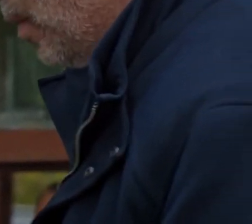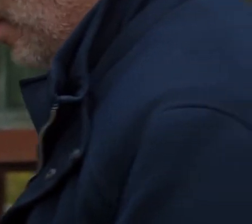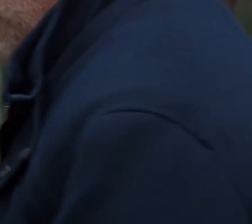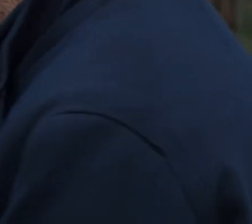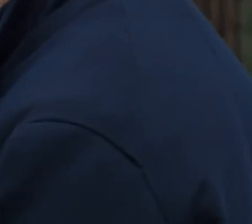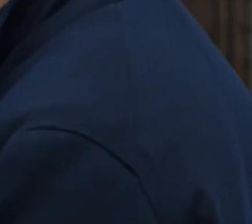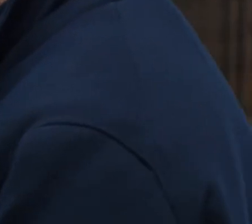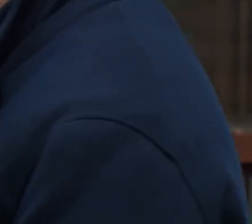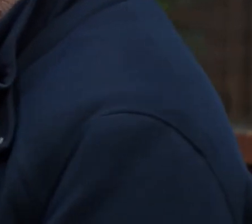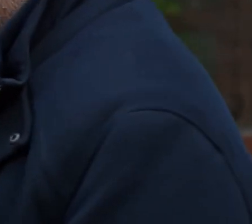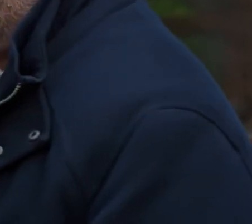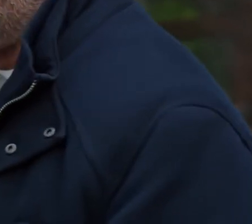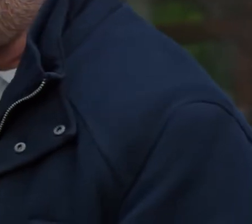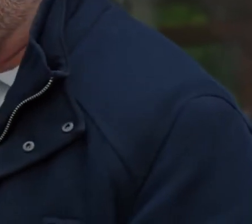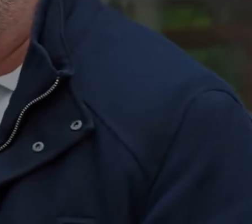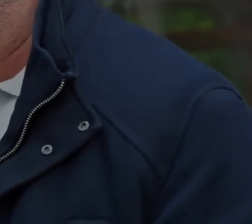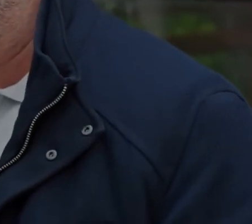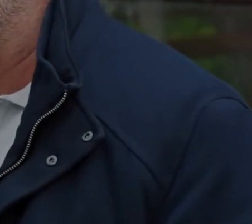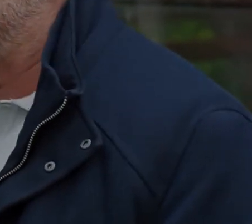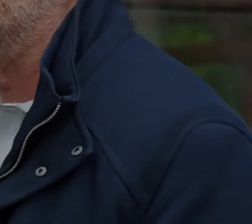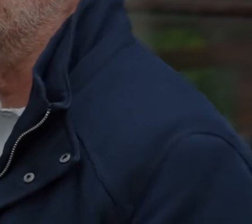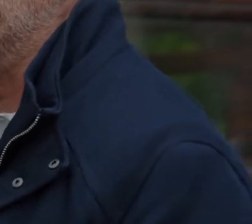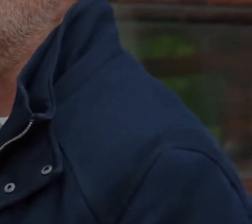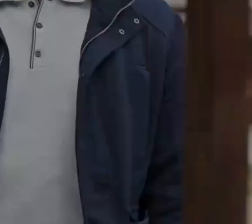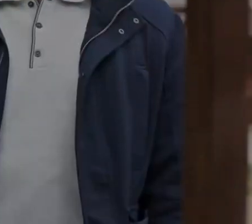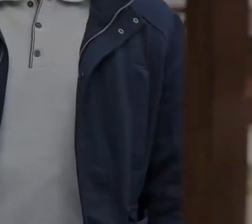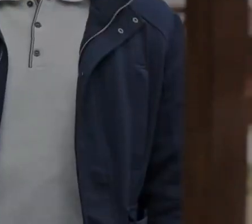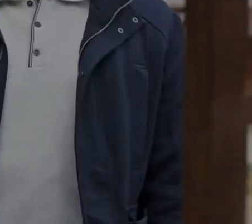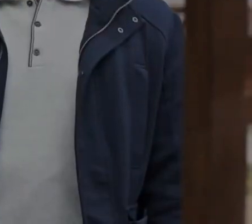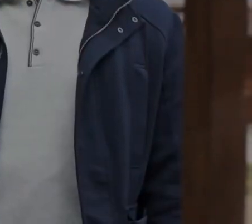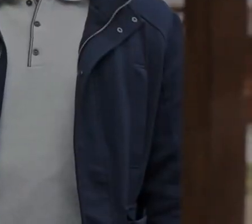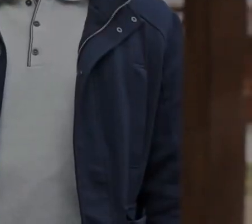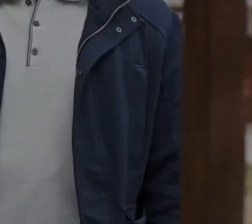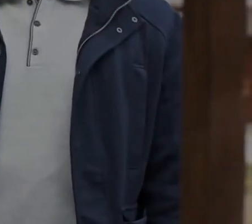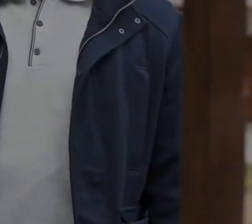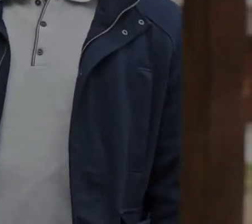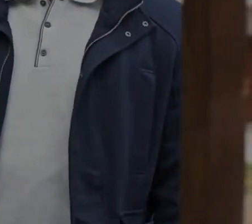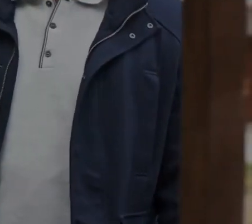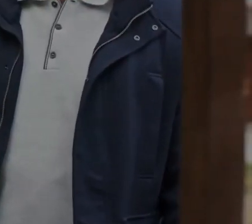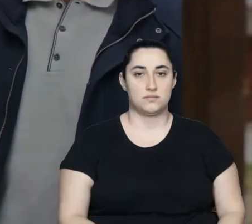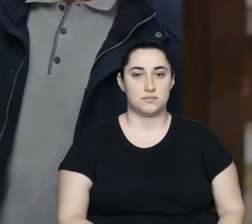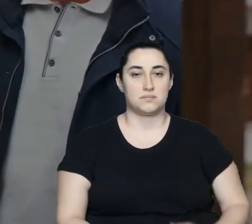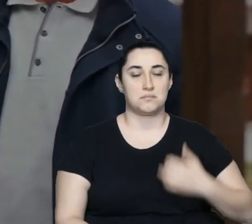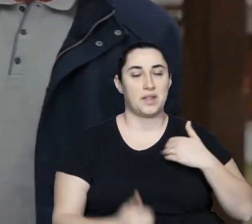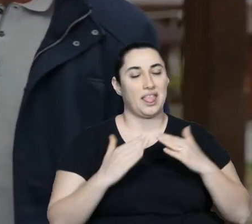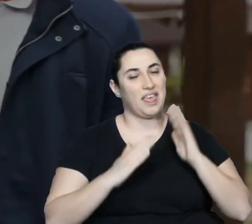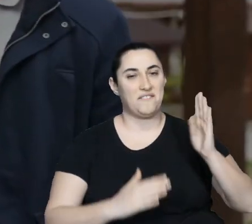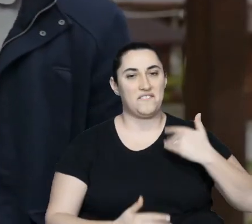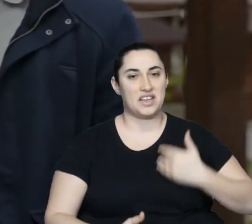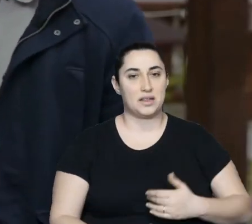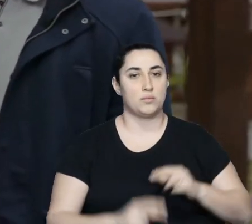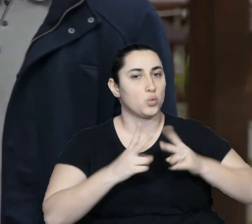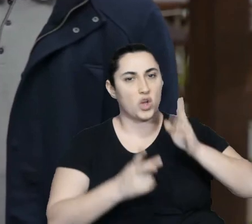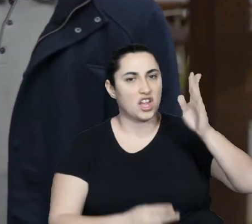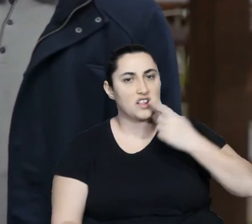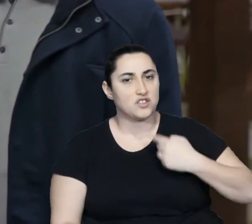İbrahim arkasından bakıyor. Aysu kollarını göğsünde bağlamış, suratı asık. Ben bir eve gideyim.